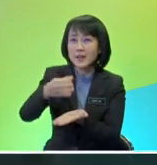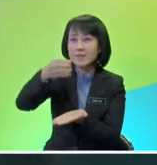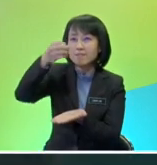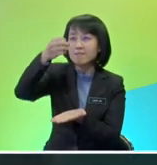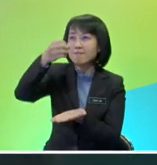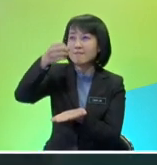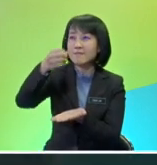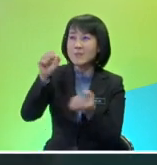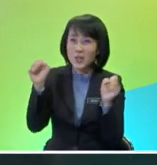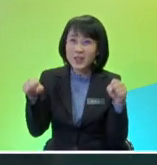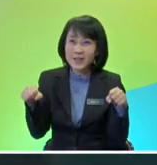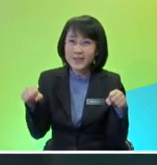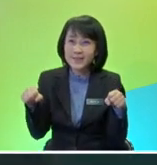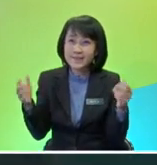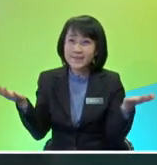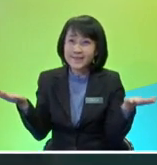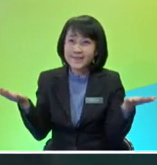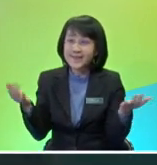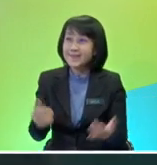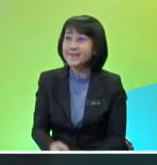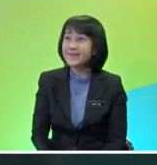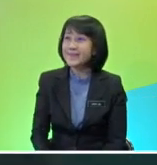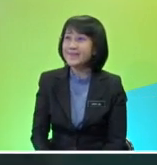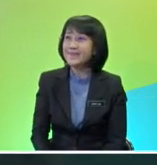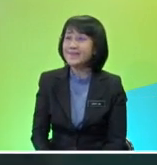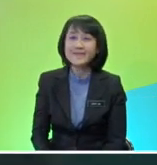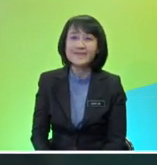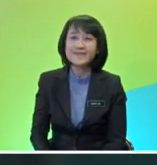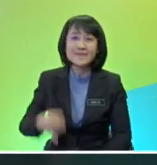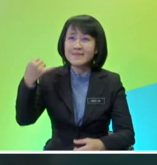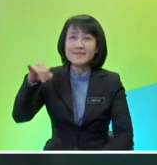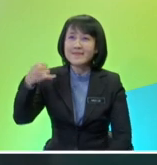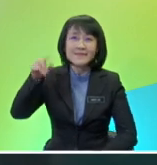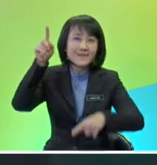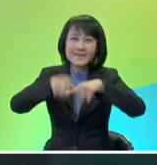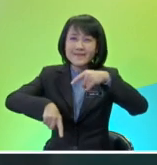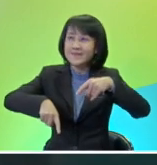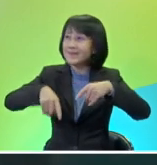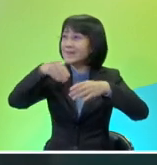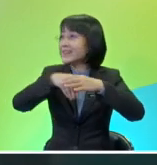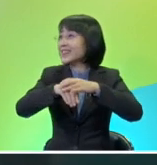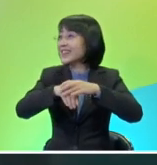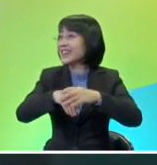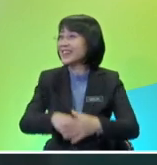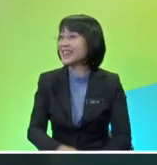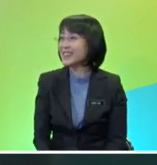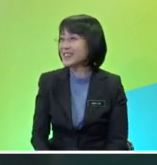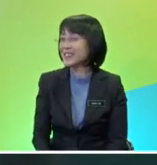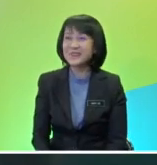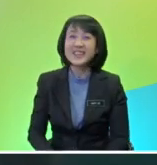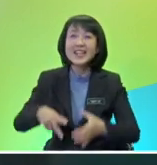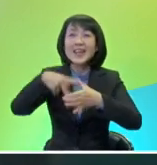cikgu? Kita masukkan. Okey. Tak boleh pun cikgu. Boleh. Kita masukkan macam ni. Oh. Keluarkan